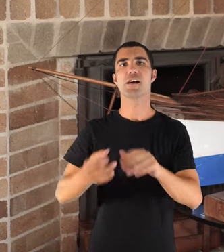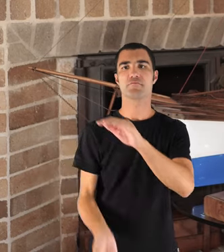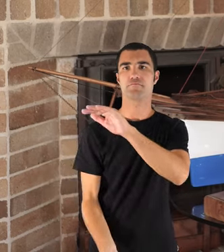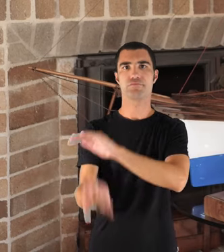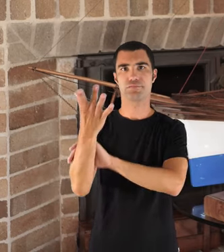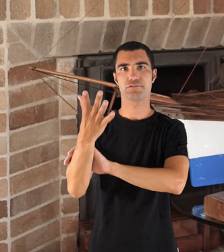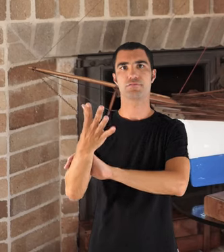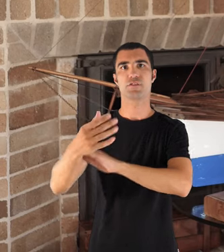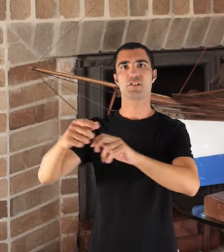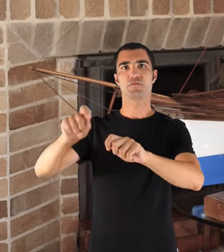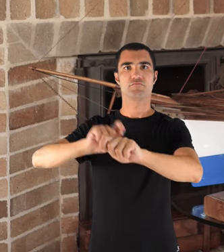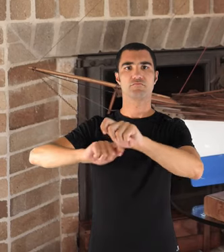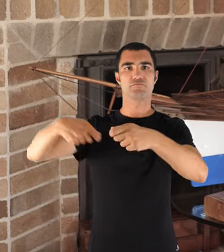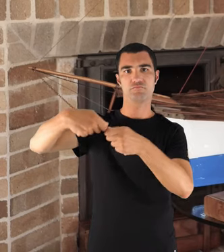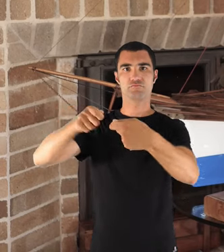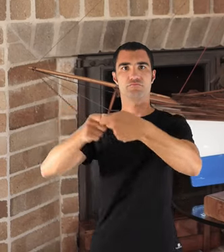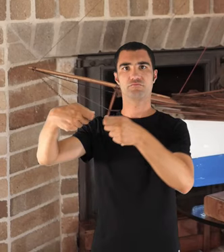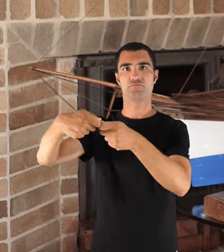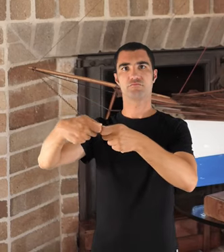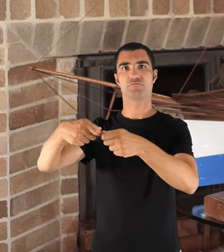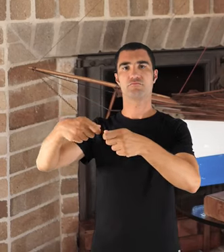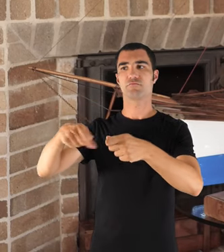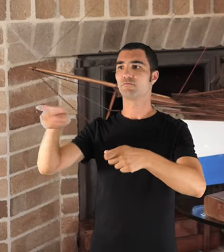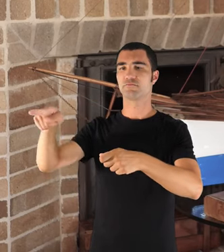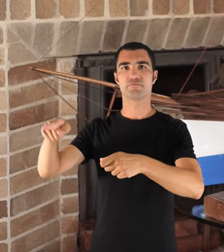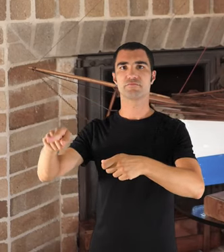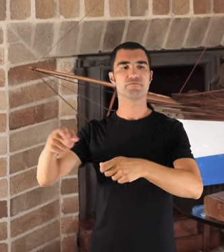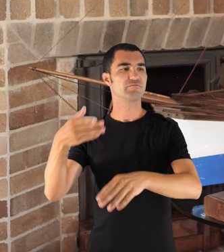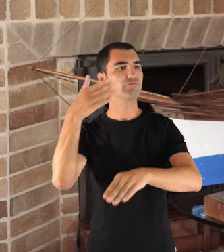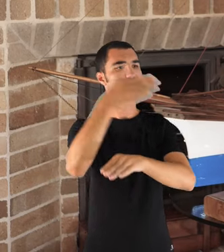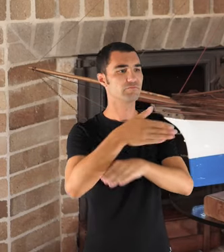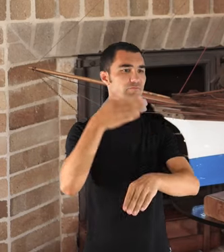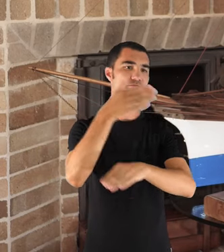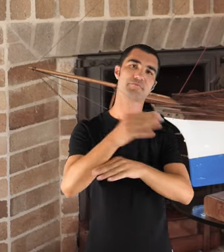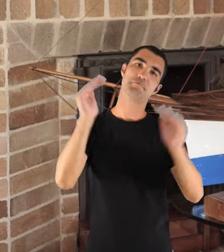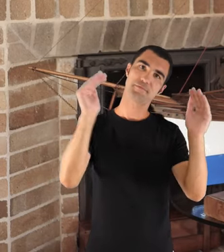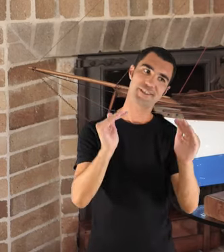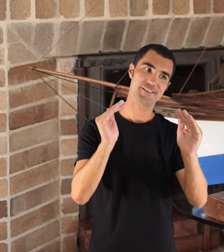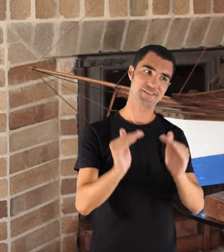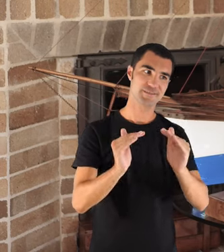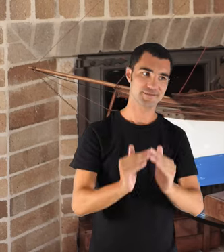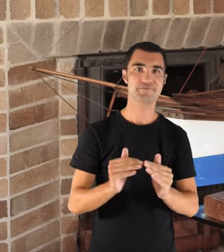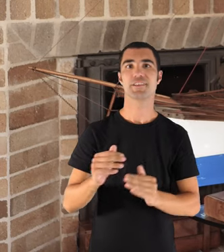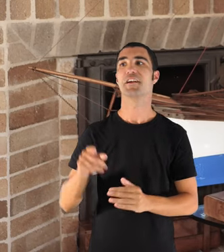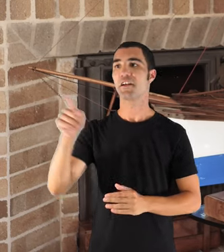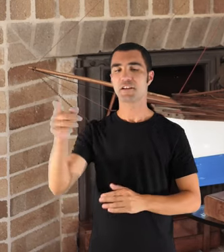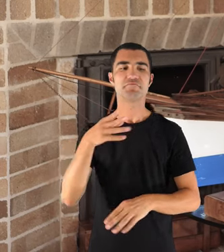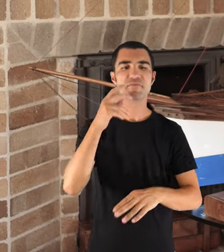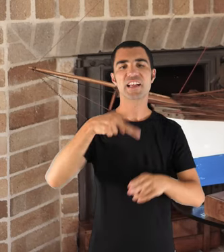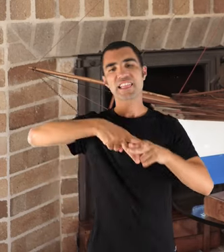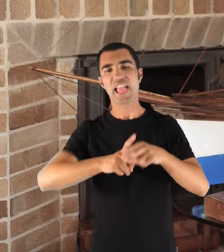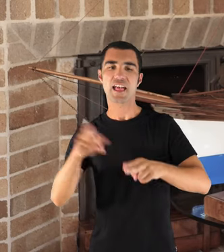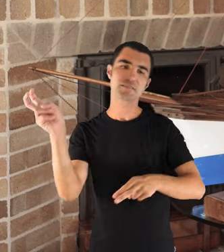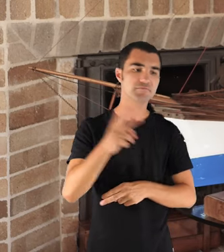tanta, i mos ajudava, també estava nosaltres en el taller fent feina de mestre d'això.